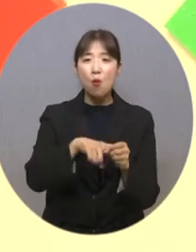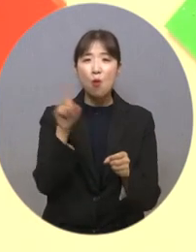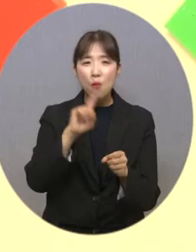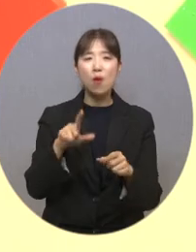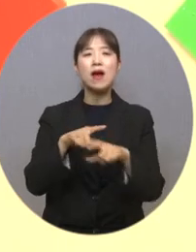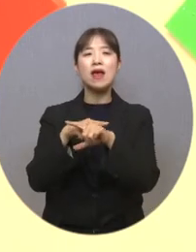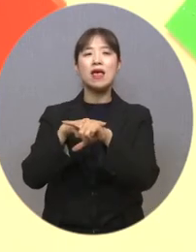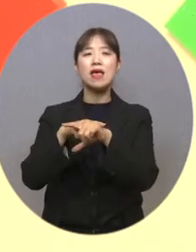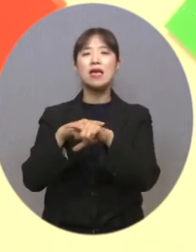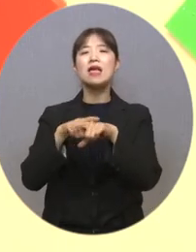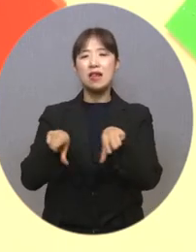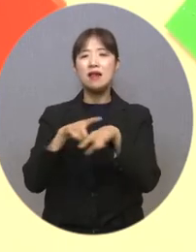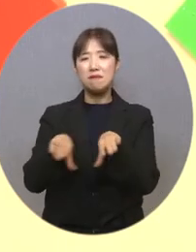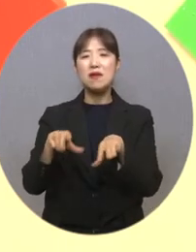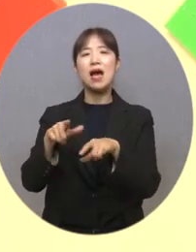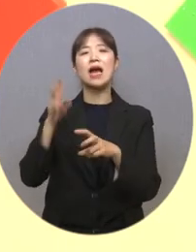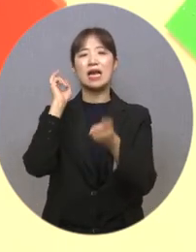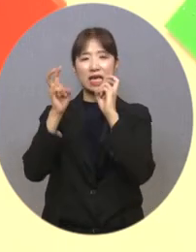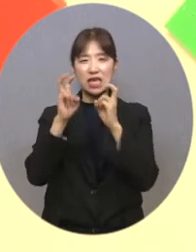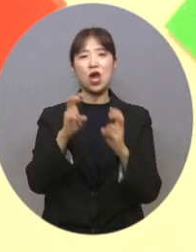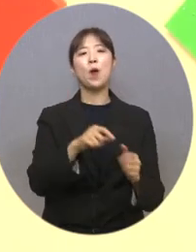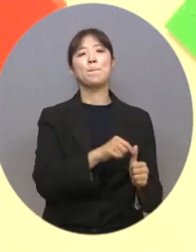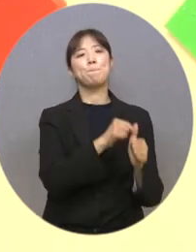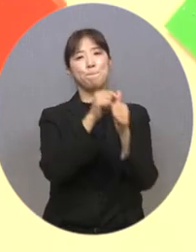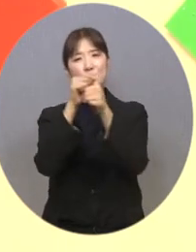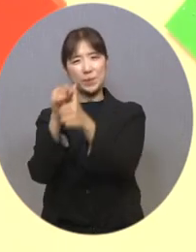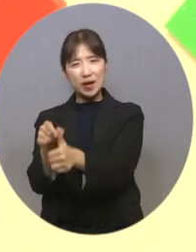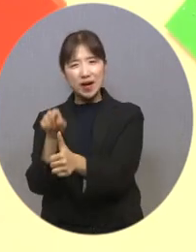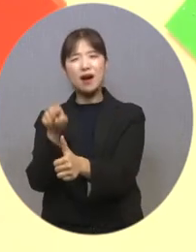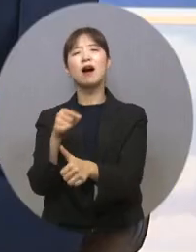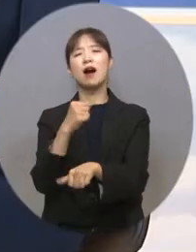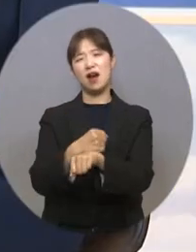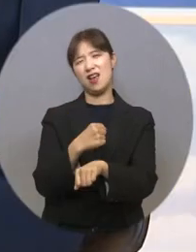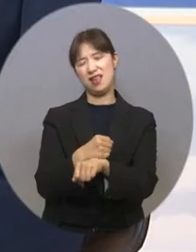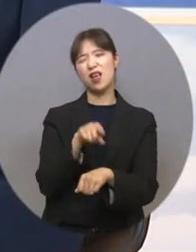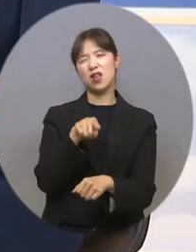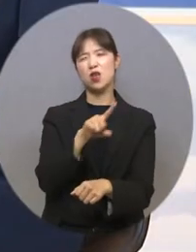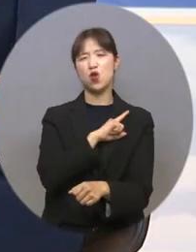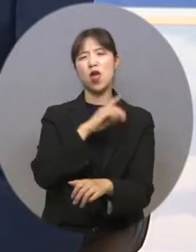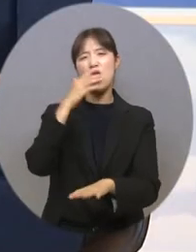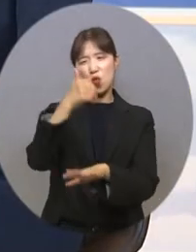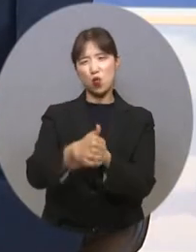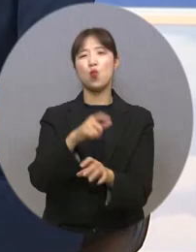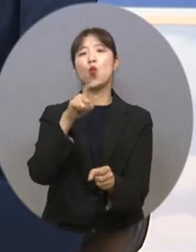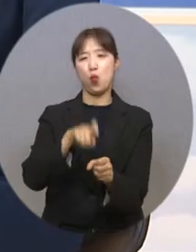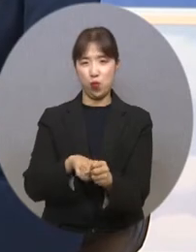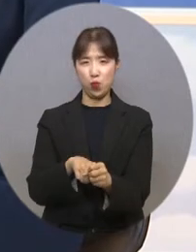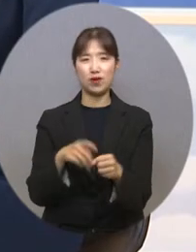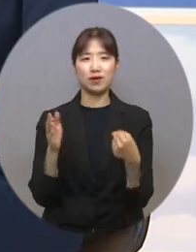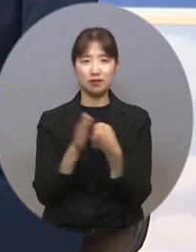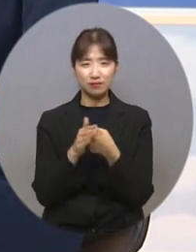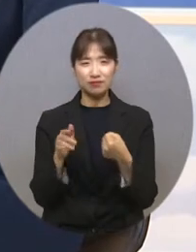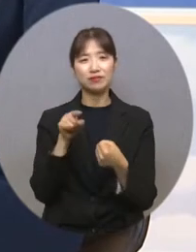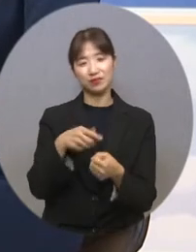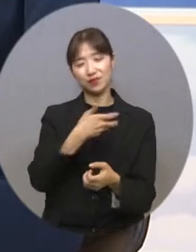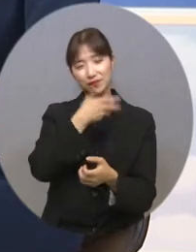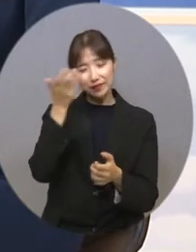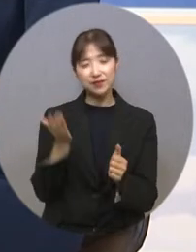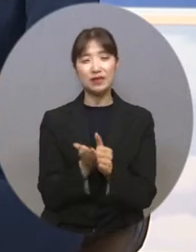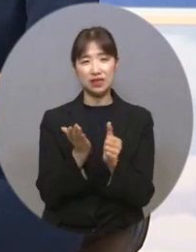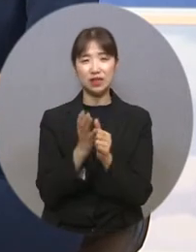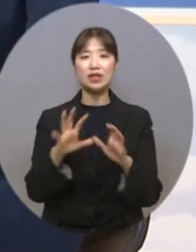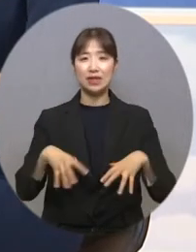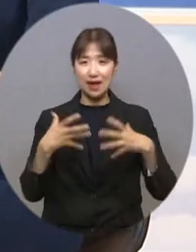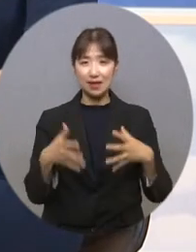일반 기업으로 전이해서 우리가 취업을 시켜주는 게 최종적인 목표입니다. 네. 그래서 이거 꿈을 키우는 세상에서는